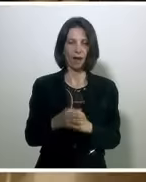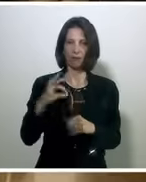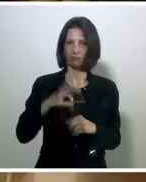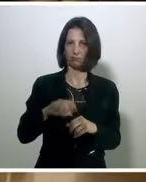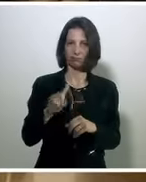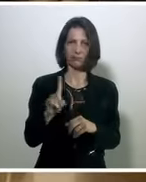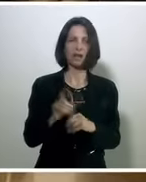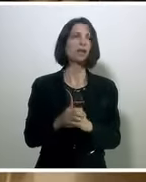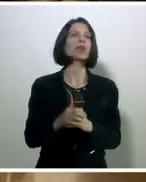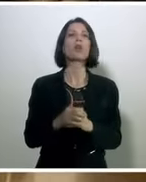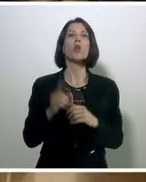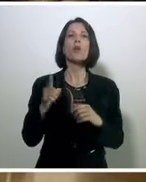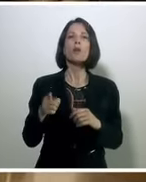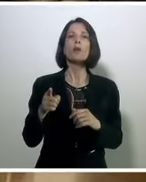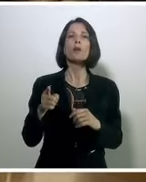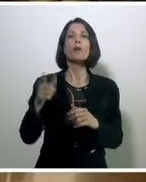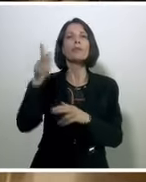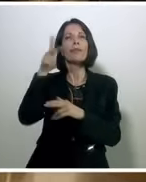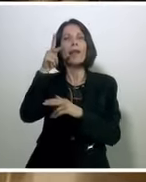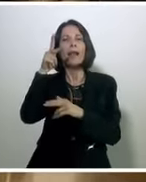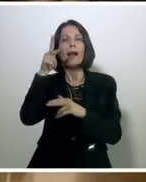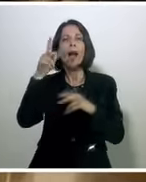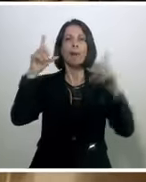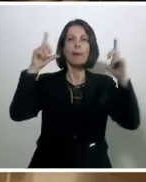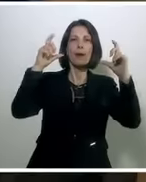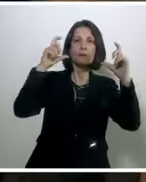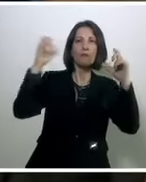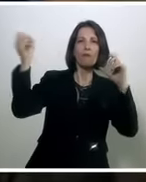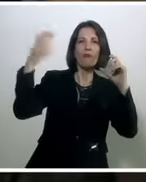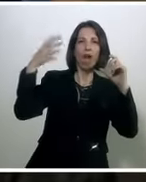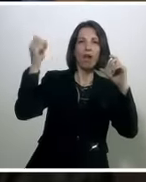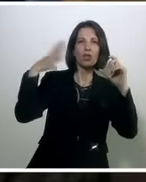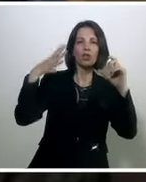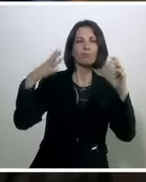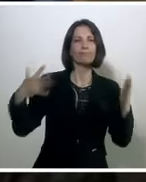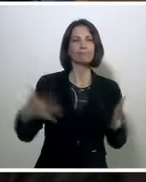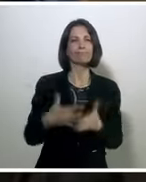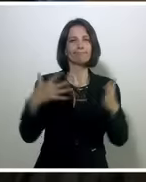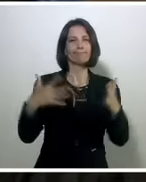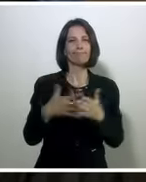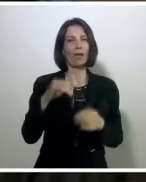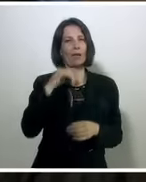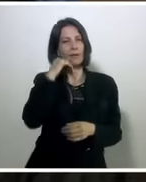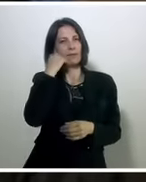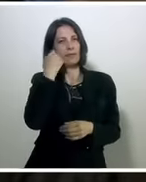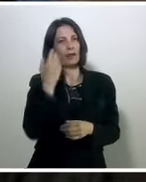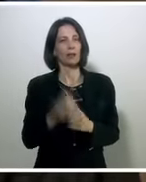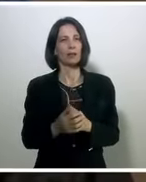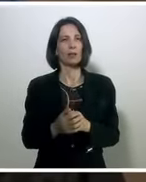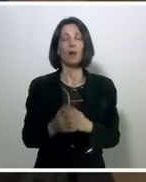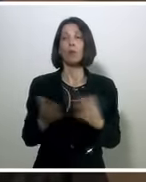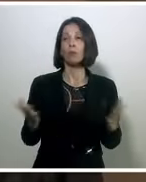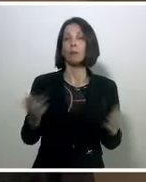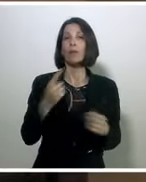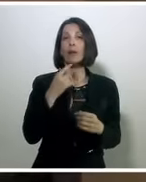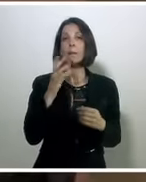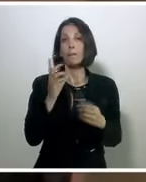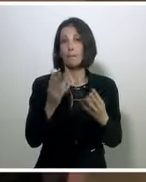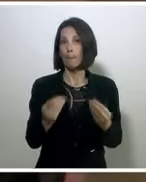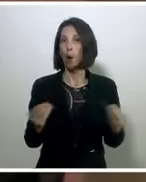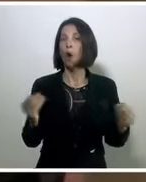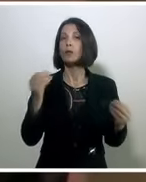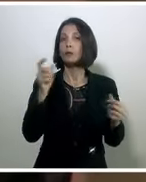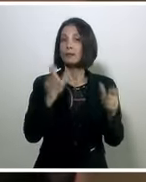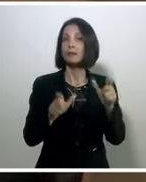Flash appariva quasi imbarazzato di qui la tesi purtroppo molto diffusa secondo la quale Berlinguer proponeva un